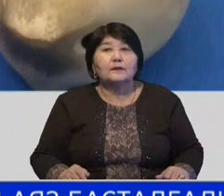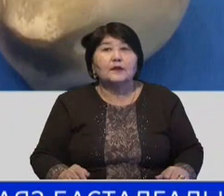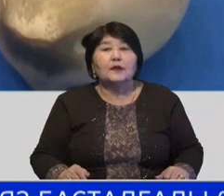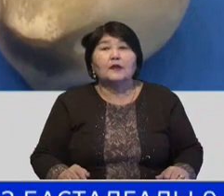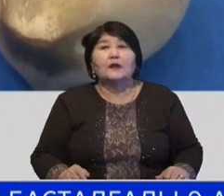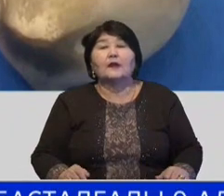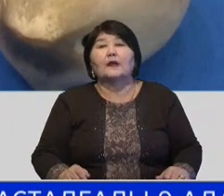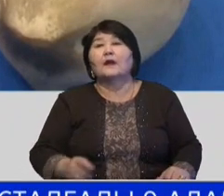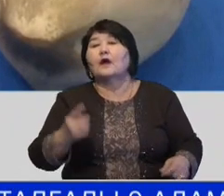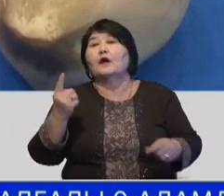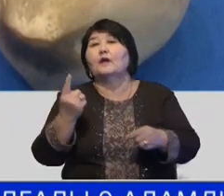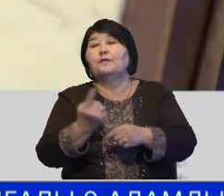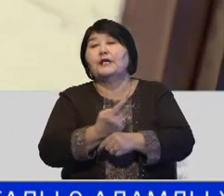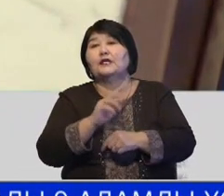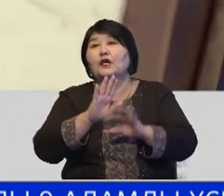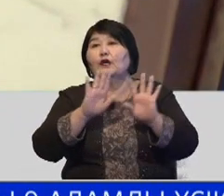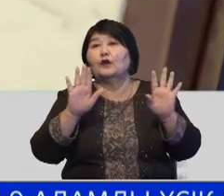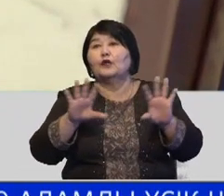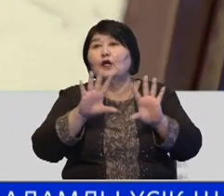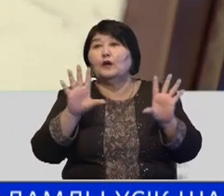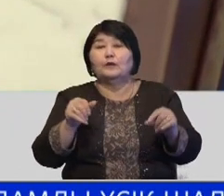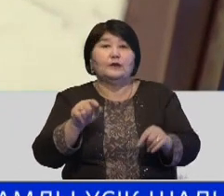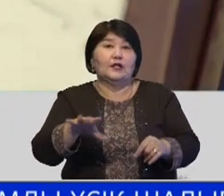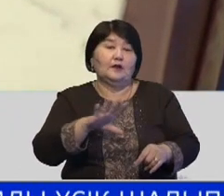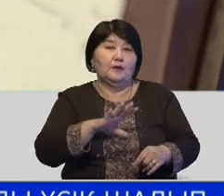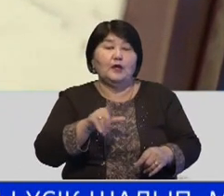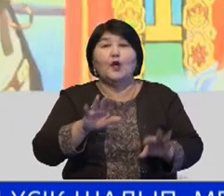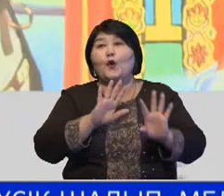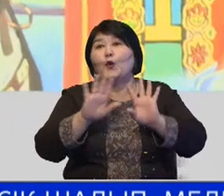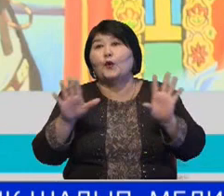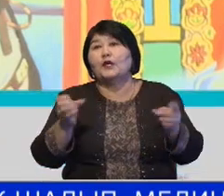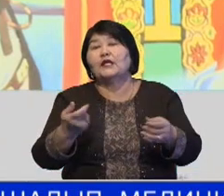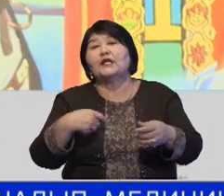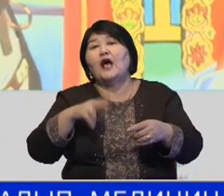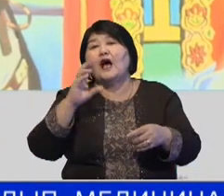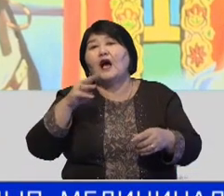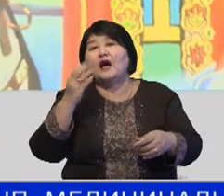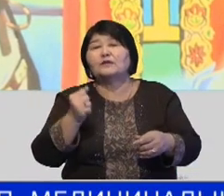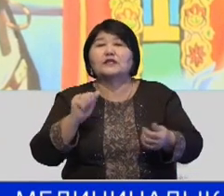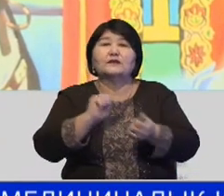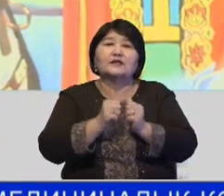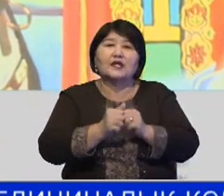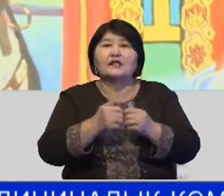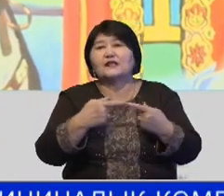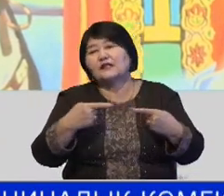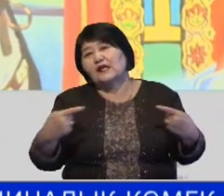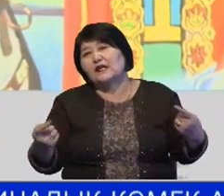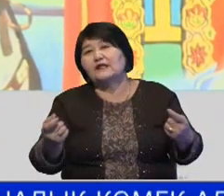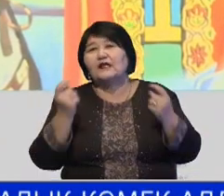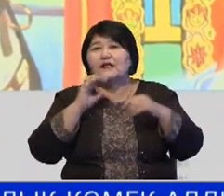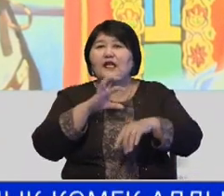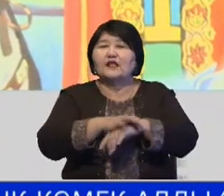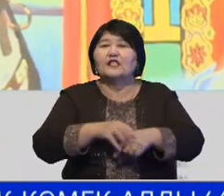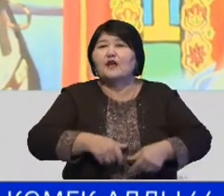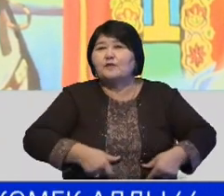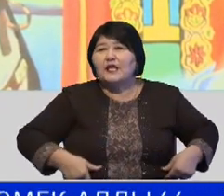Белдікке бірінші көрмеміз ғой енді. Облыс бойынша бірінші болып отыр. Көрмеге енді мен қамшылар, тақырнай, зергерлік өнер, белдік